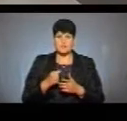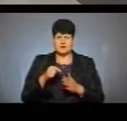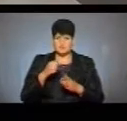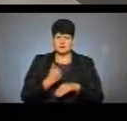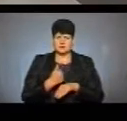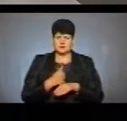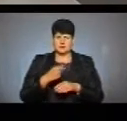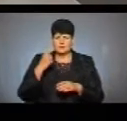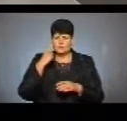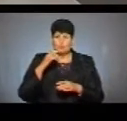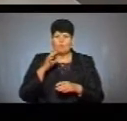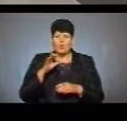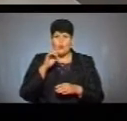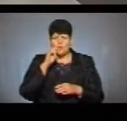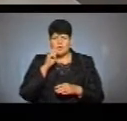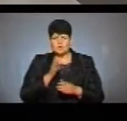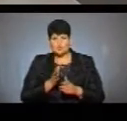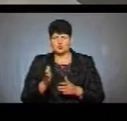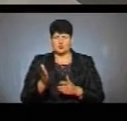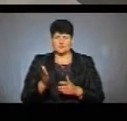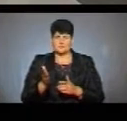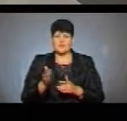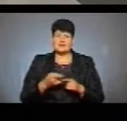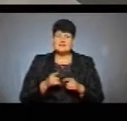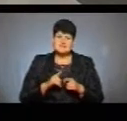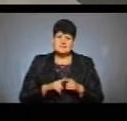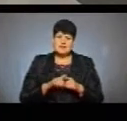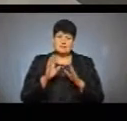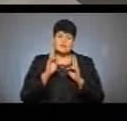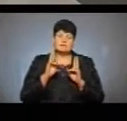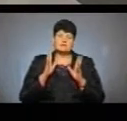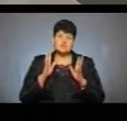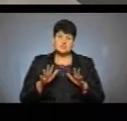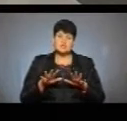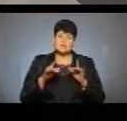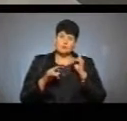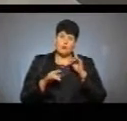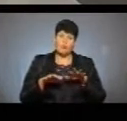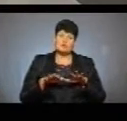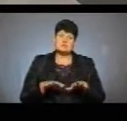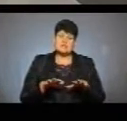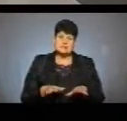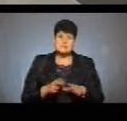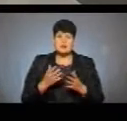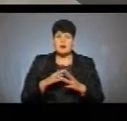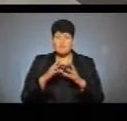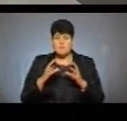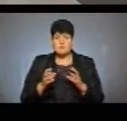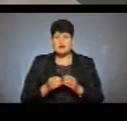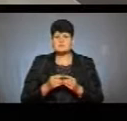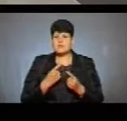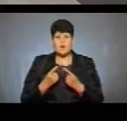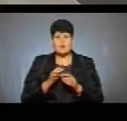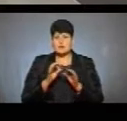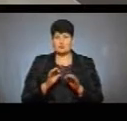якоюсь проукраїнської сторони. Так? Це є невизначена позиція, яка, в принципі, ну, нам не говорить ні про